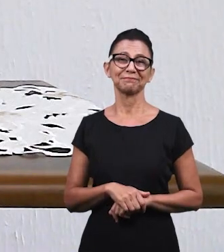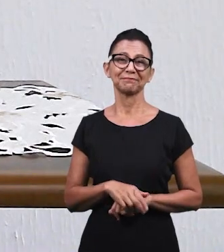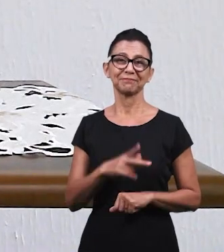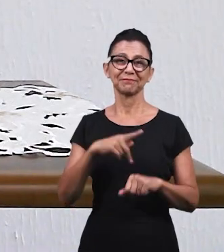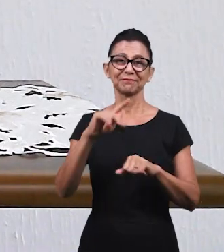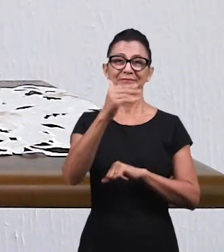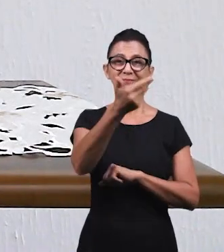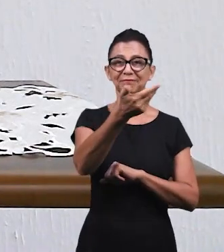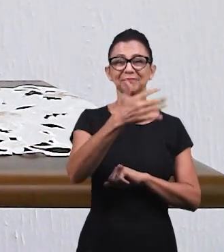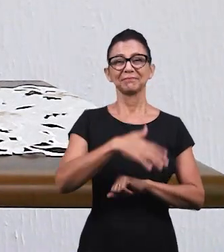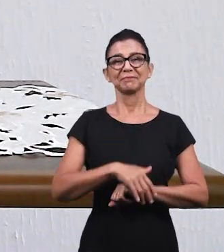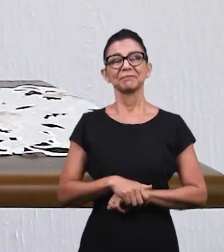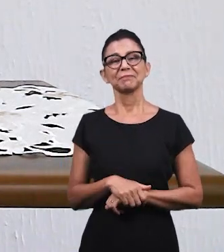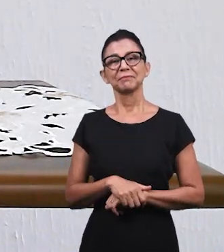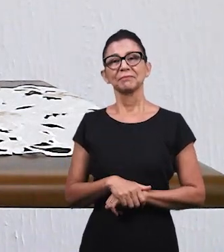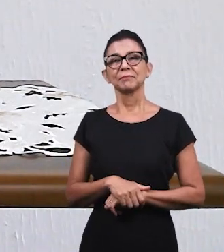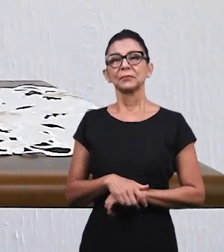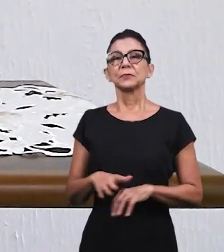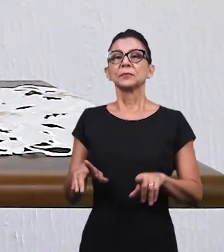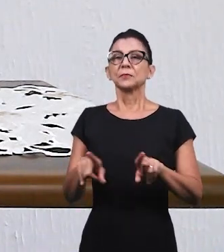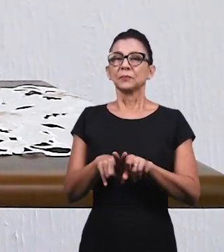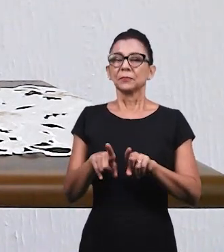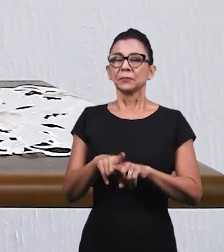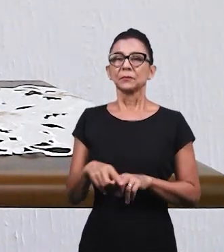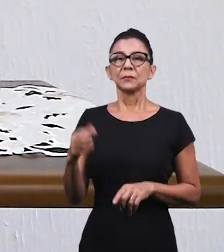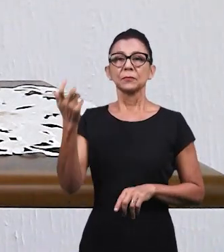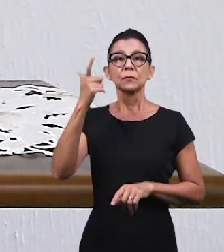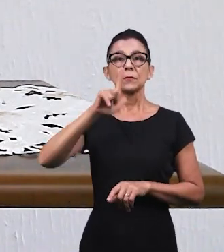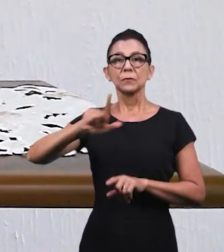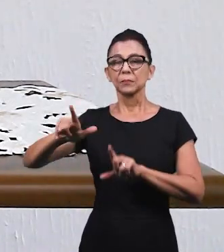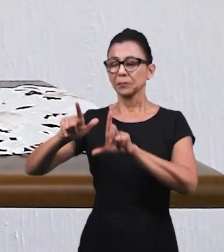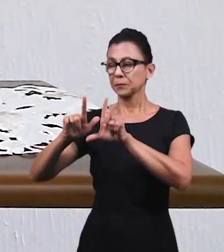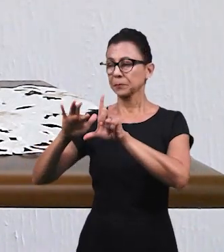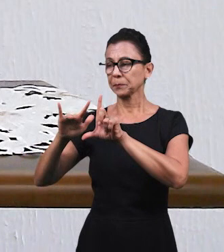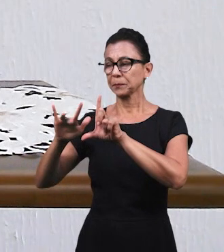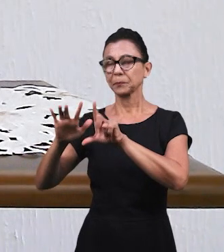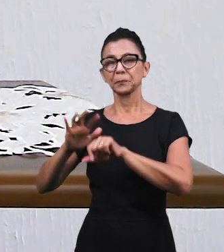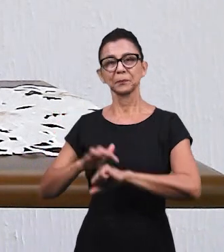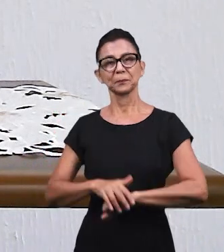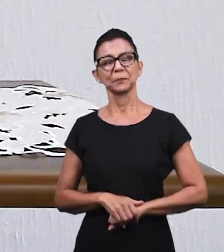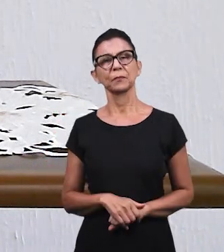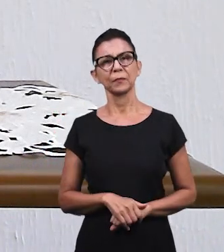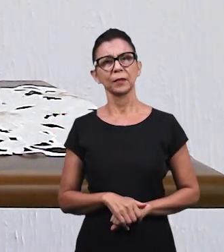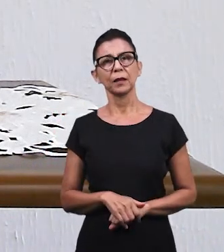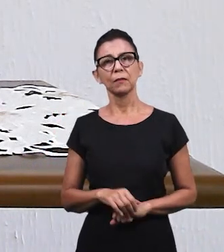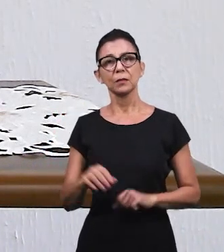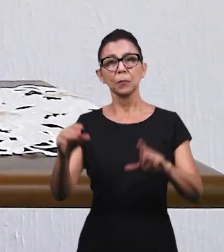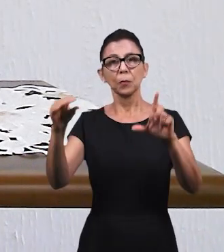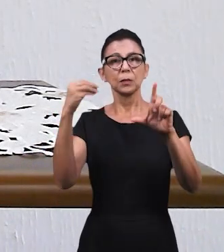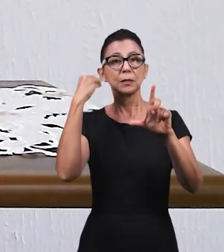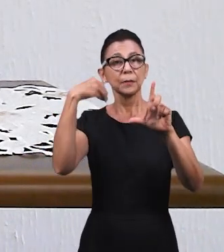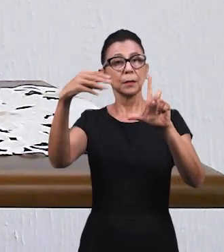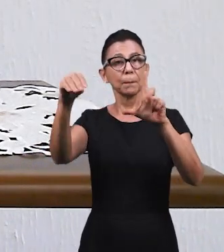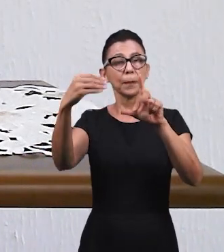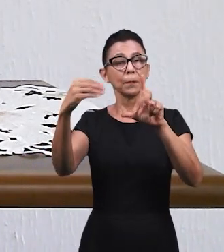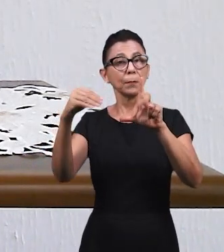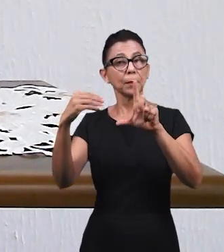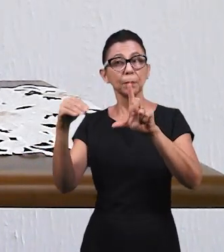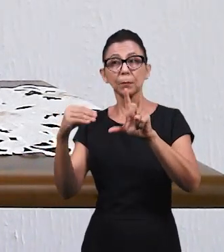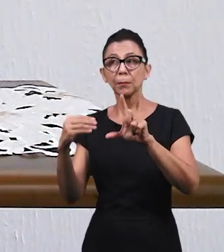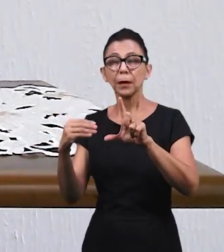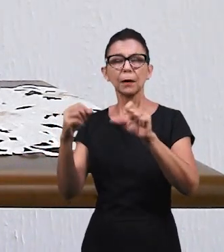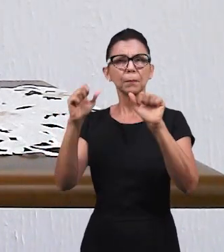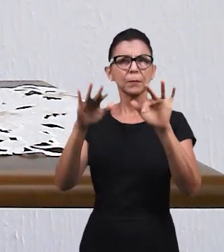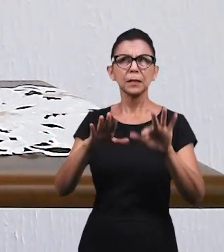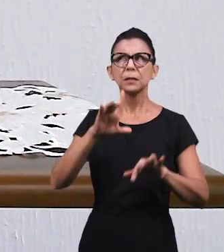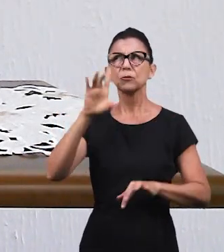WhatsApp, чтобы вы могли связаться. И последний QR-код, чтобы вы могли поделиться вашим